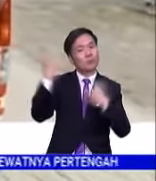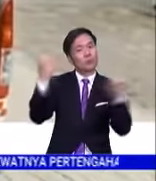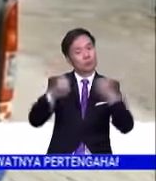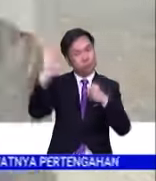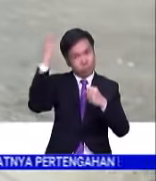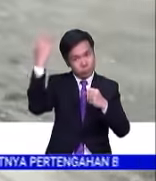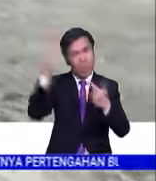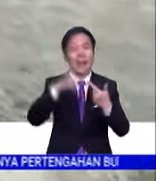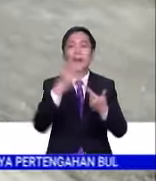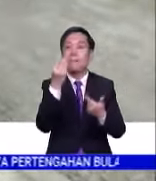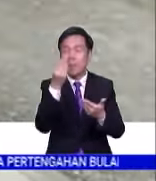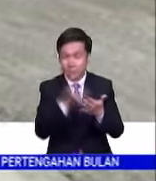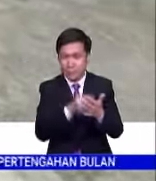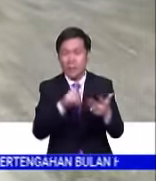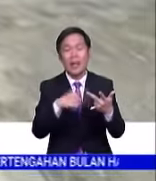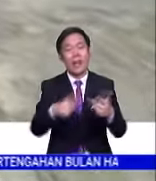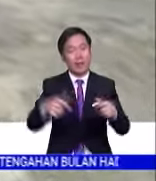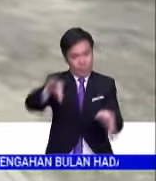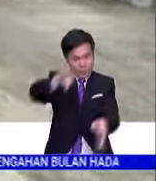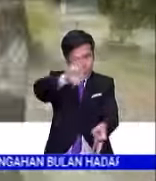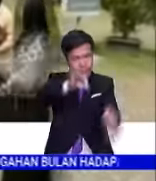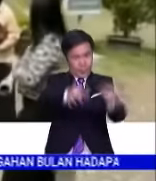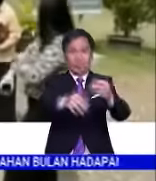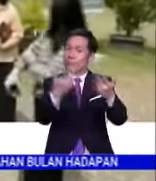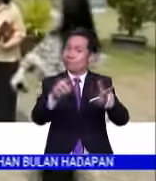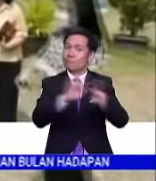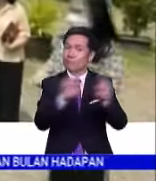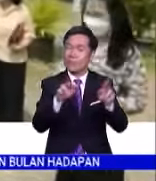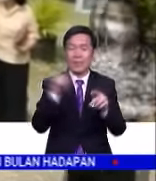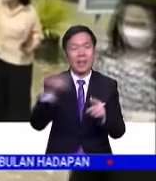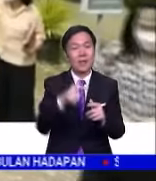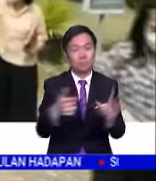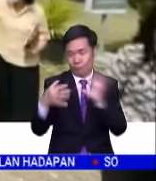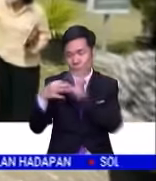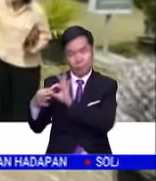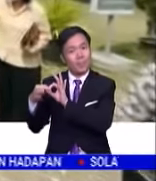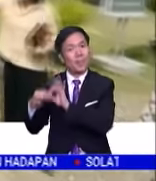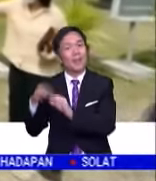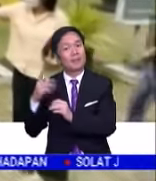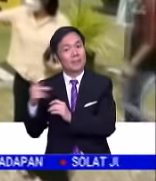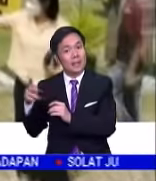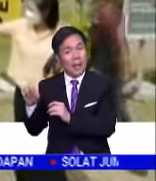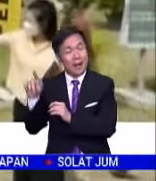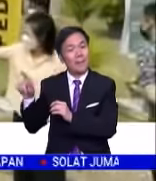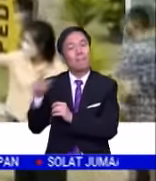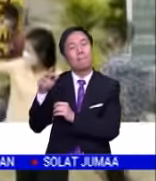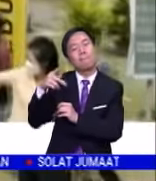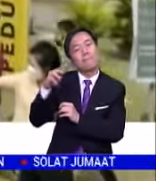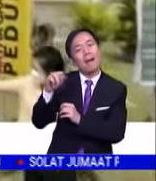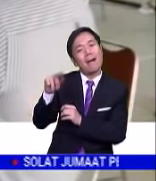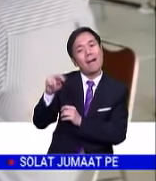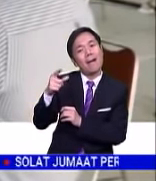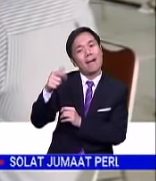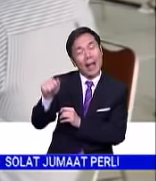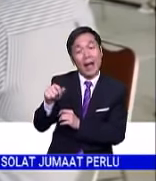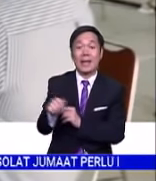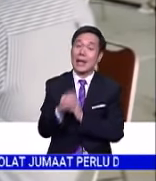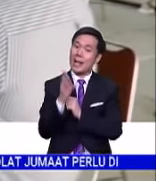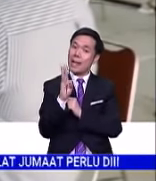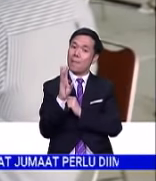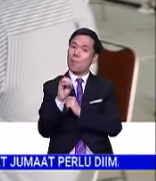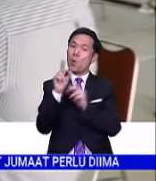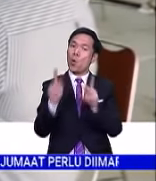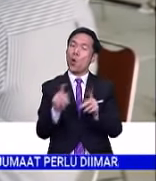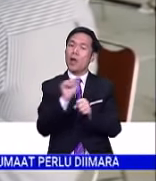ruang kecemasan, makmal dan lain-lain. Ia dibangunkan dengan kerjasama Pusat Kesihatan Pademangga yang dibantu oleh 60 orang staf